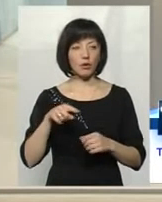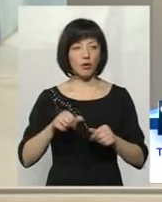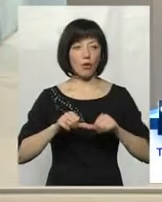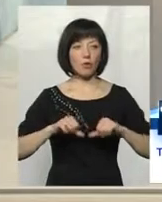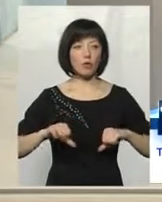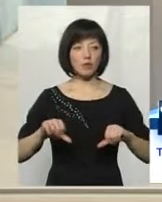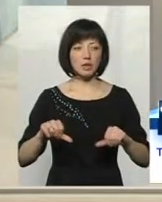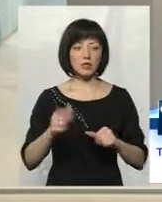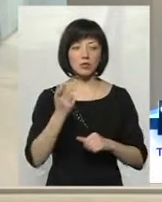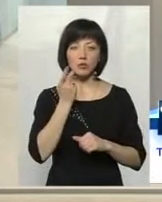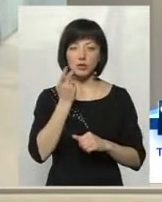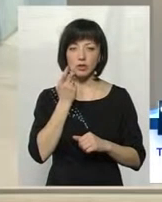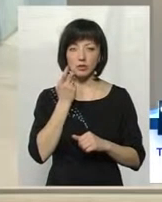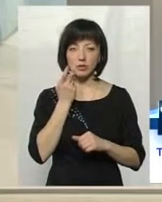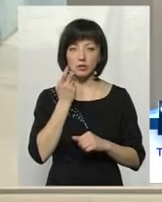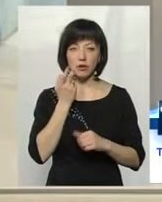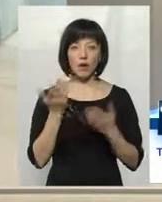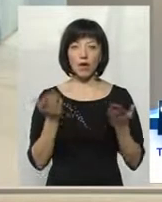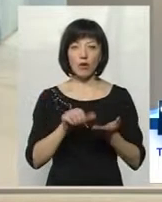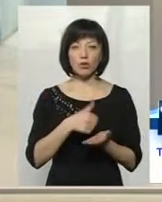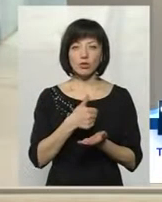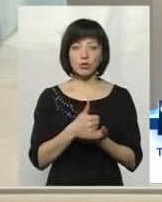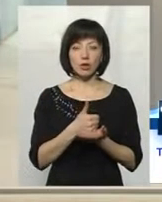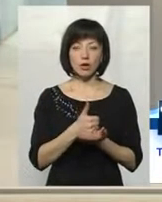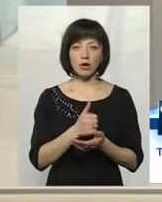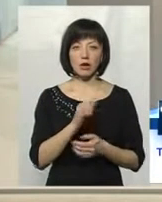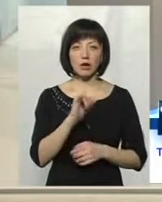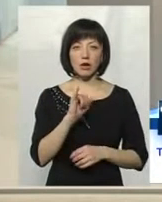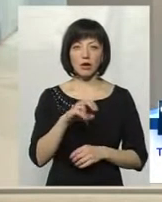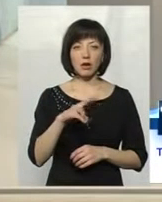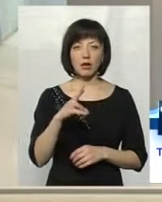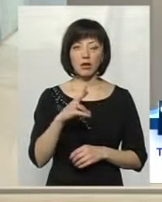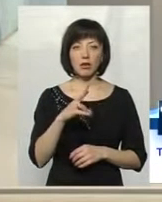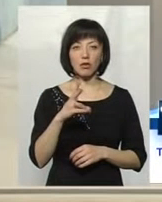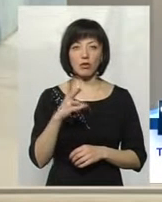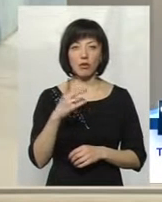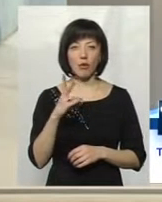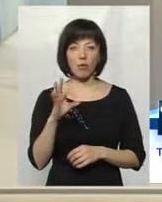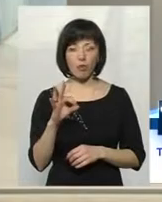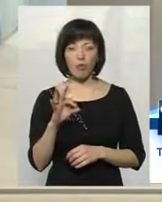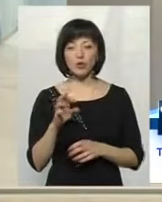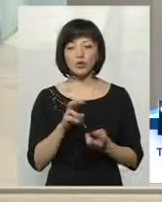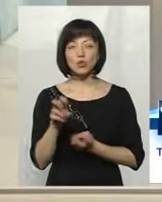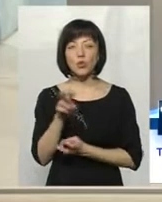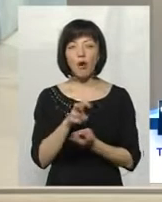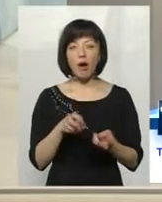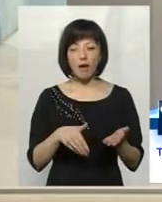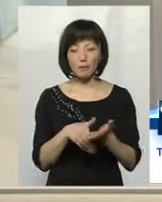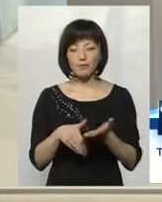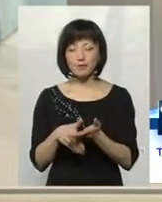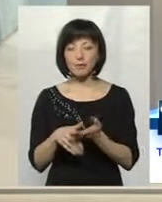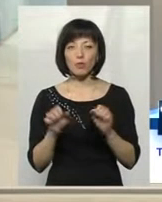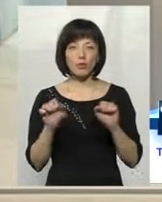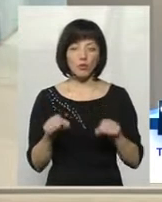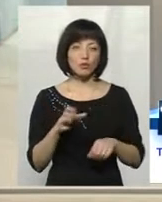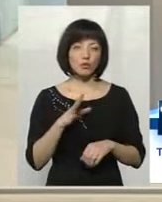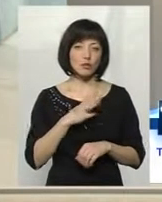комісія постійна, яку очолює Андрій Романович Квітко, шукає шляхи. Одним з таких шляхів, на мій погляд, може